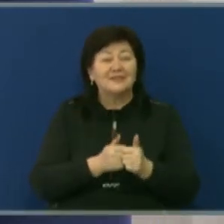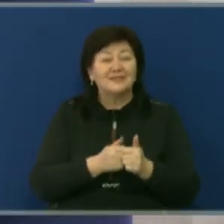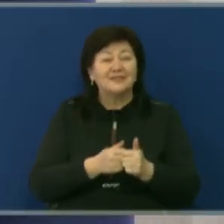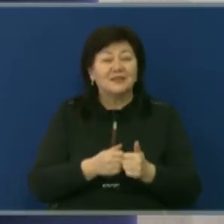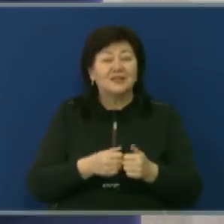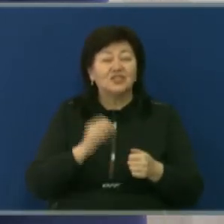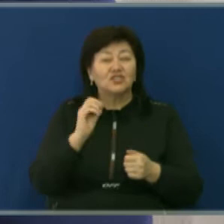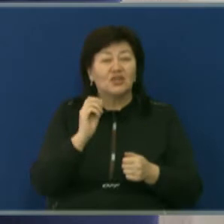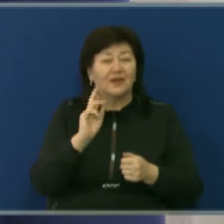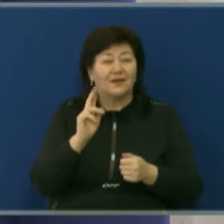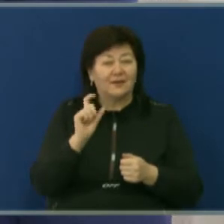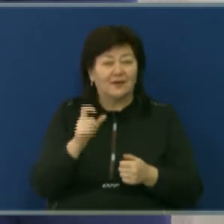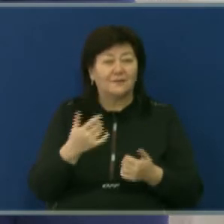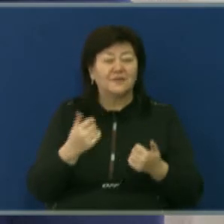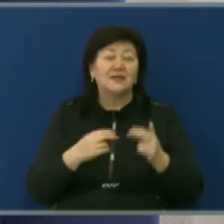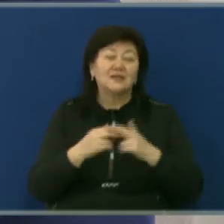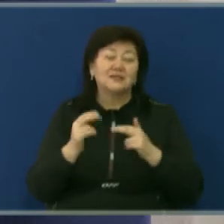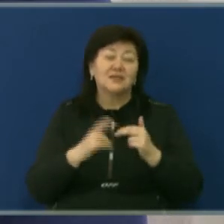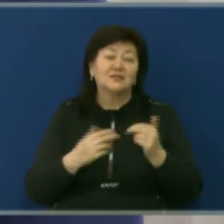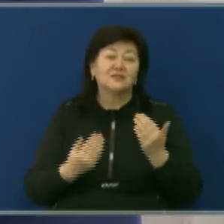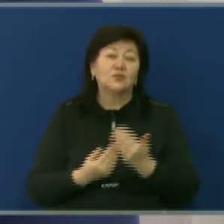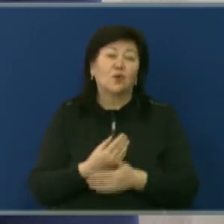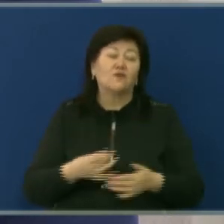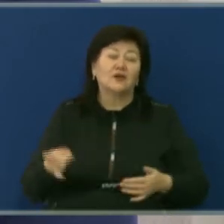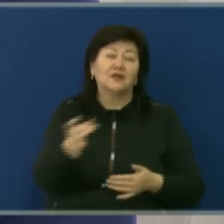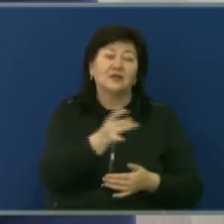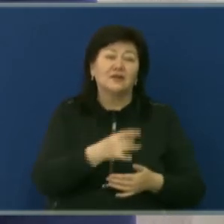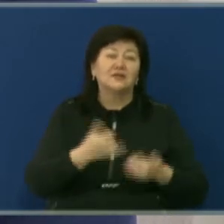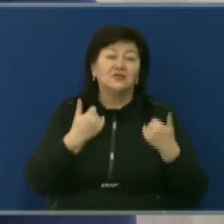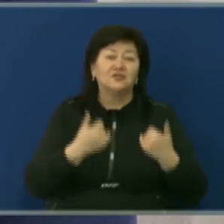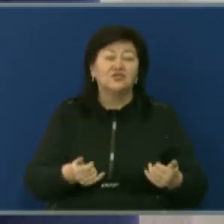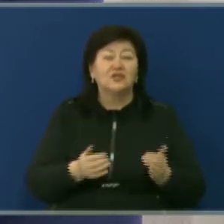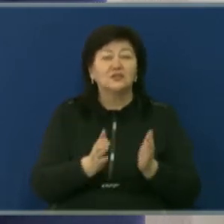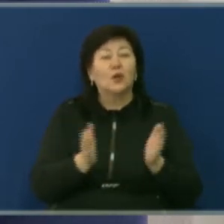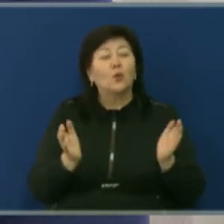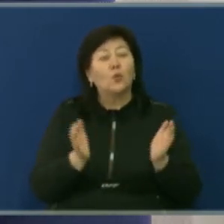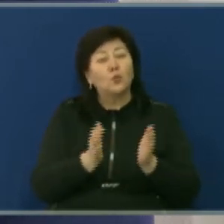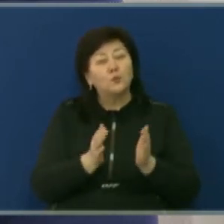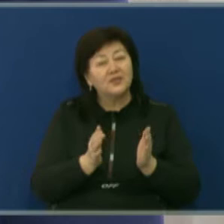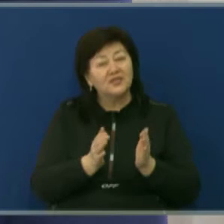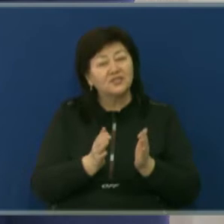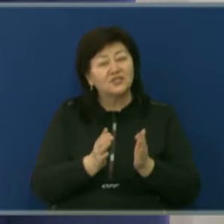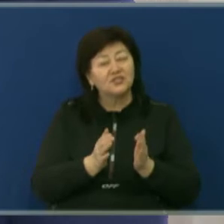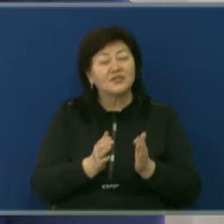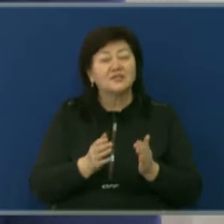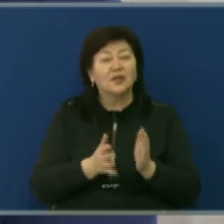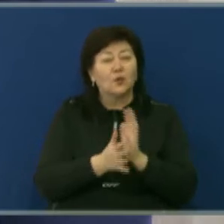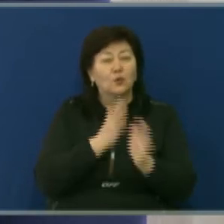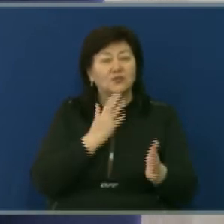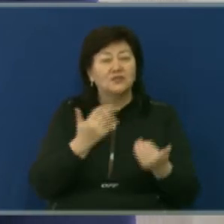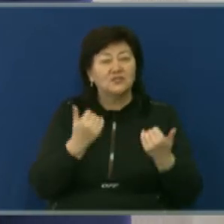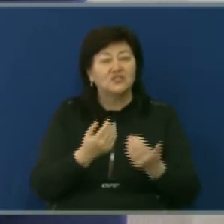строительству нового микрорайона Карагайлы намного разгружена очередность. На сегодняшний день у нас состоят в